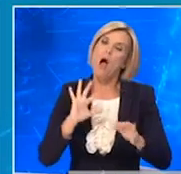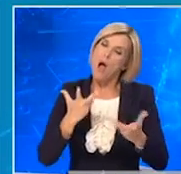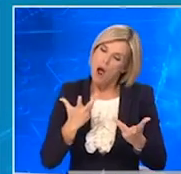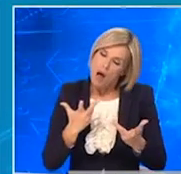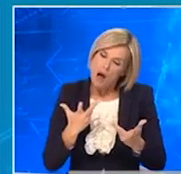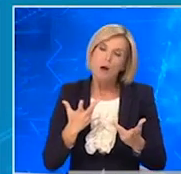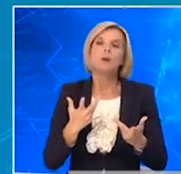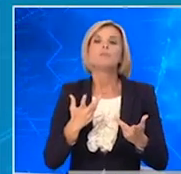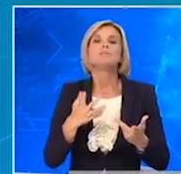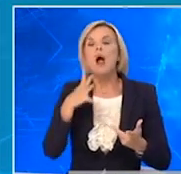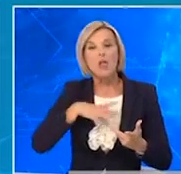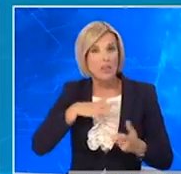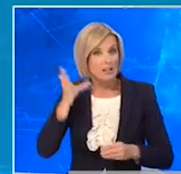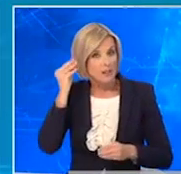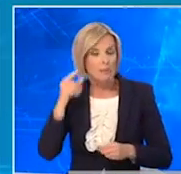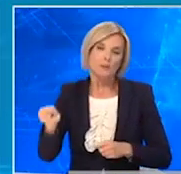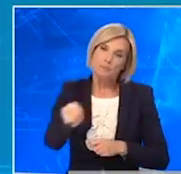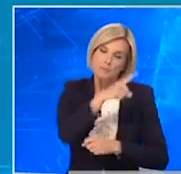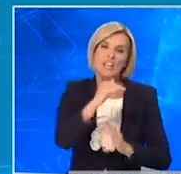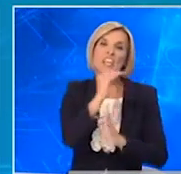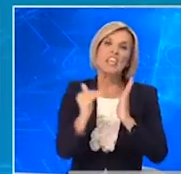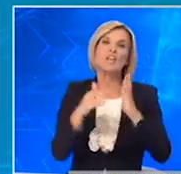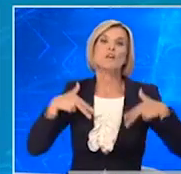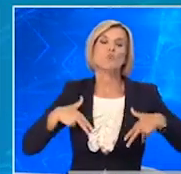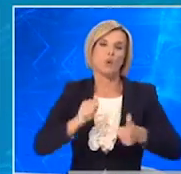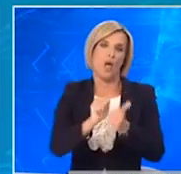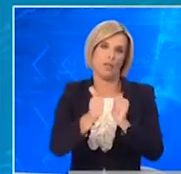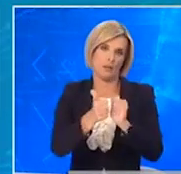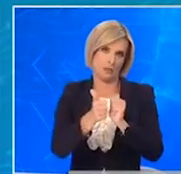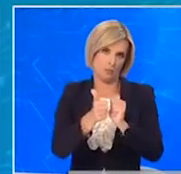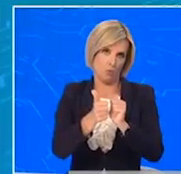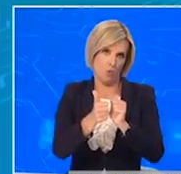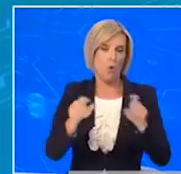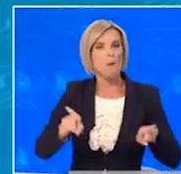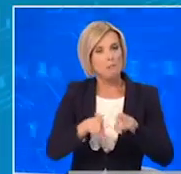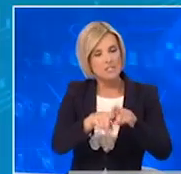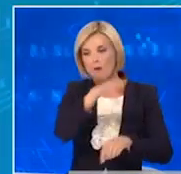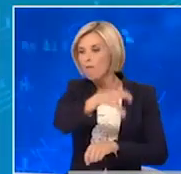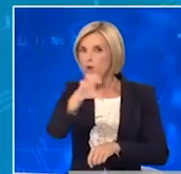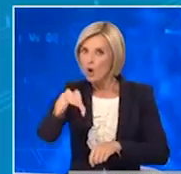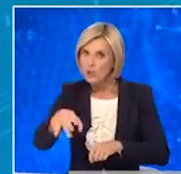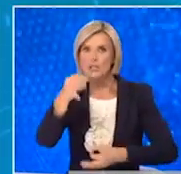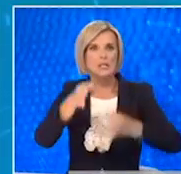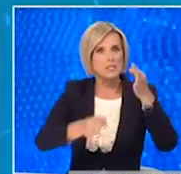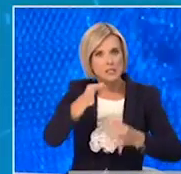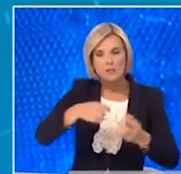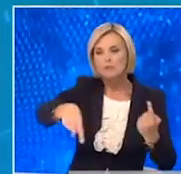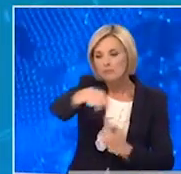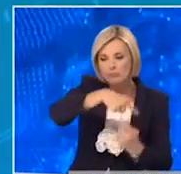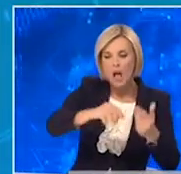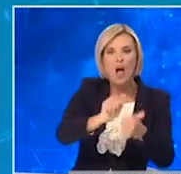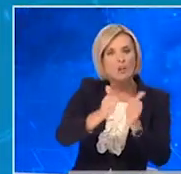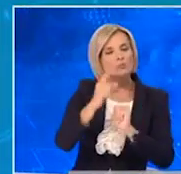παραπέμπω στο Υφυπουργείο Αθλητισμού. Νομίζω ότι εκεί πέρα μαζί με τους φορείς που αφορούν στον